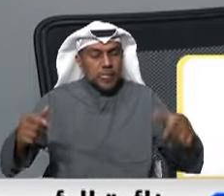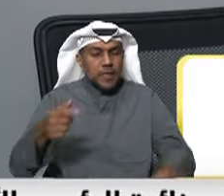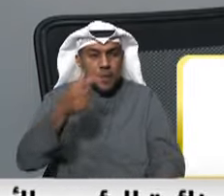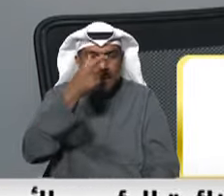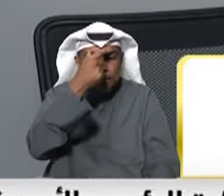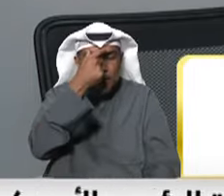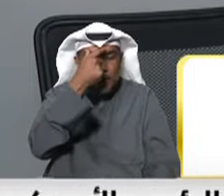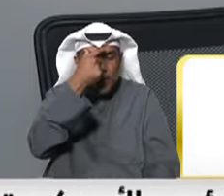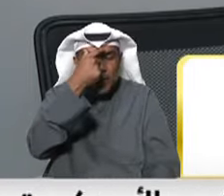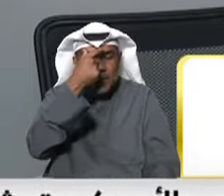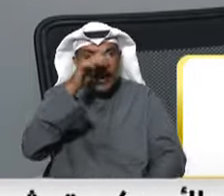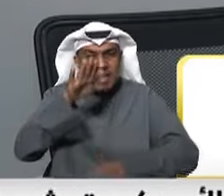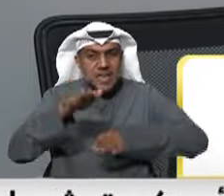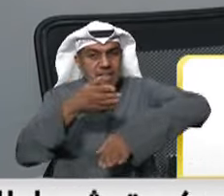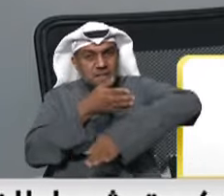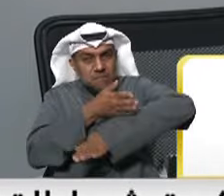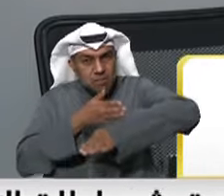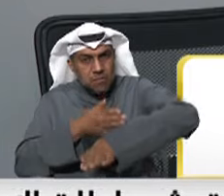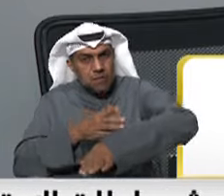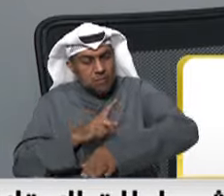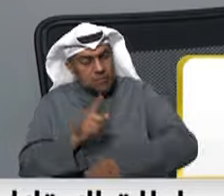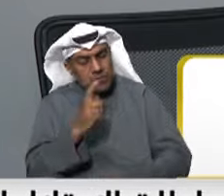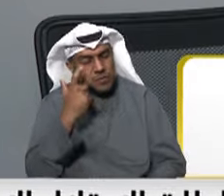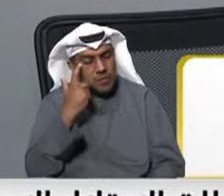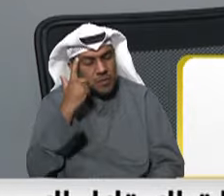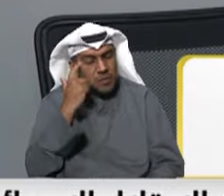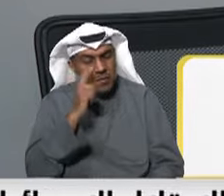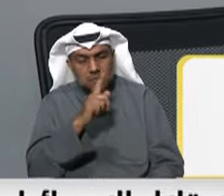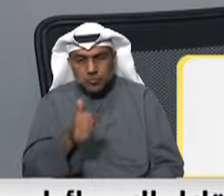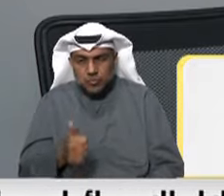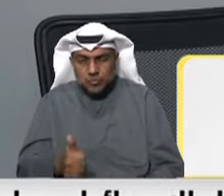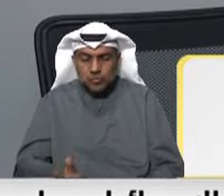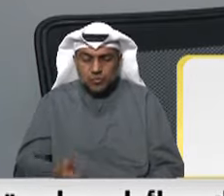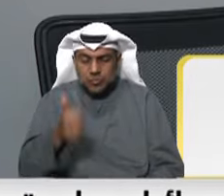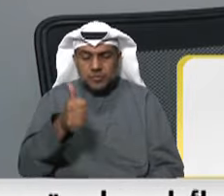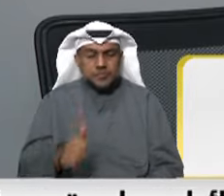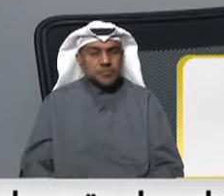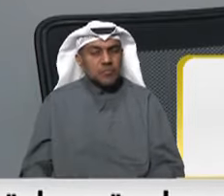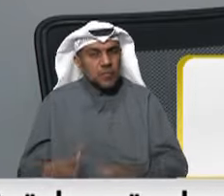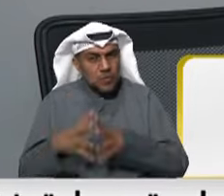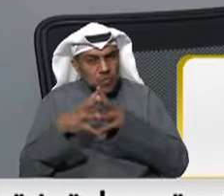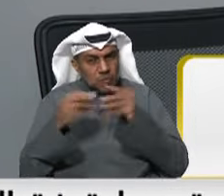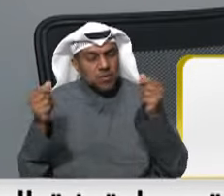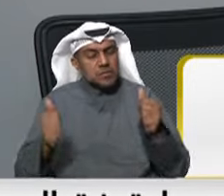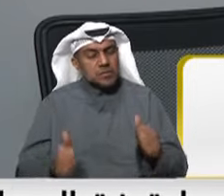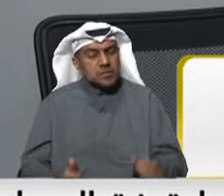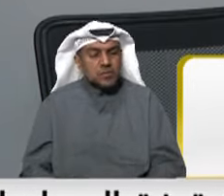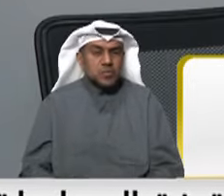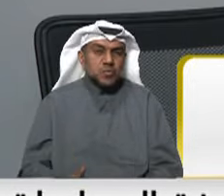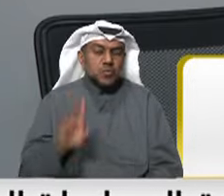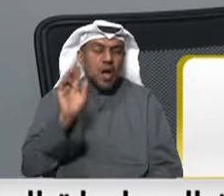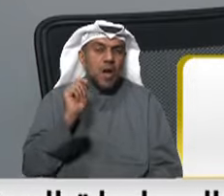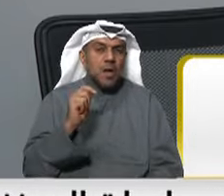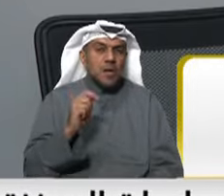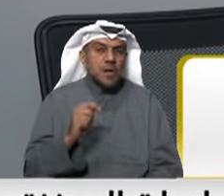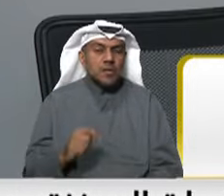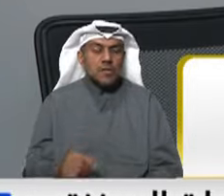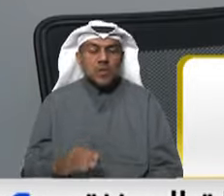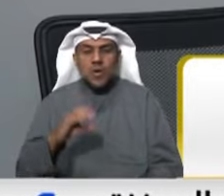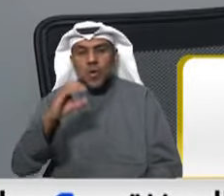قرقرينة أو خاصة إذا كانت فيها غاز قرقرينة يحتاجون أكيد العلاج